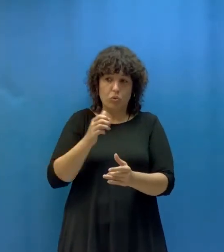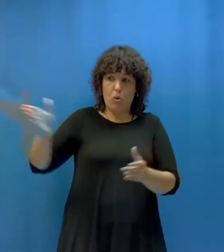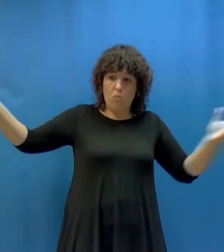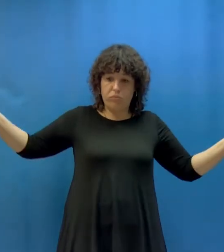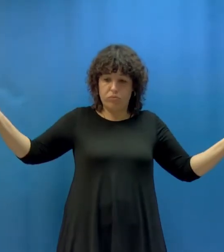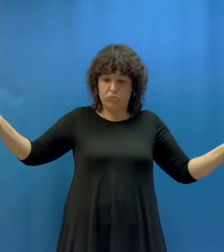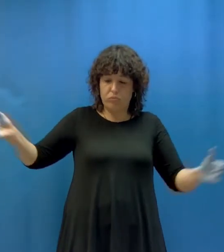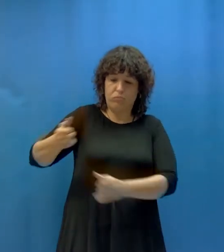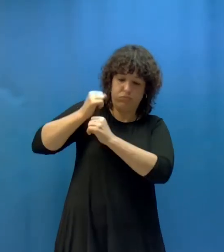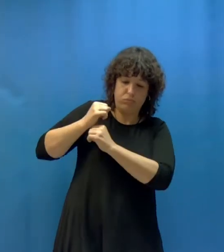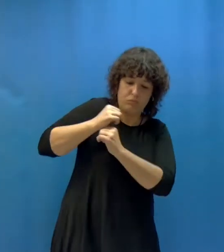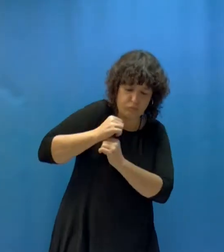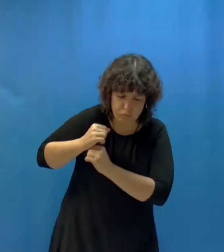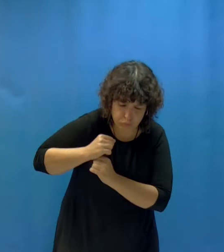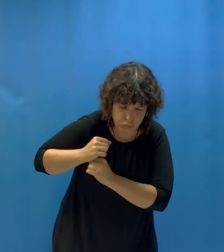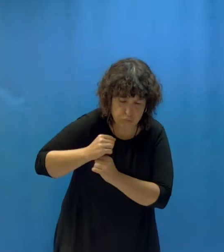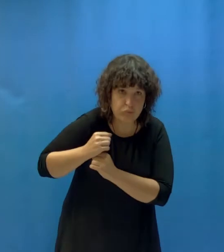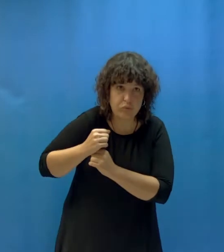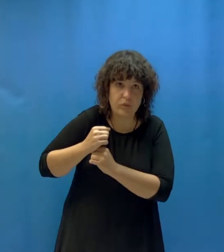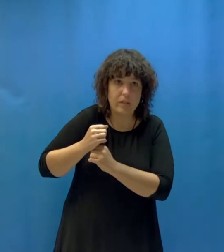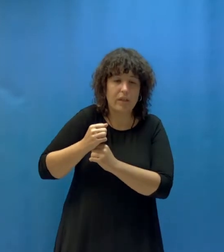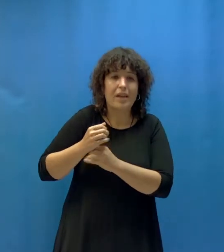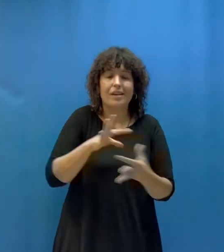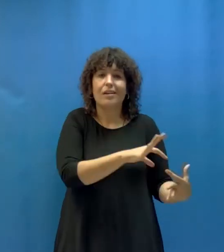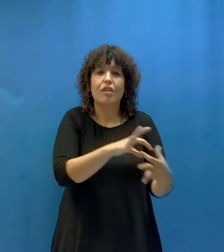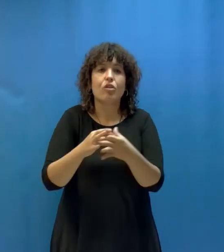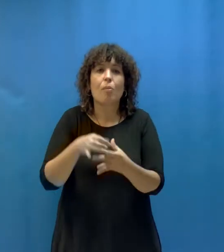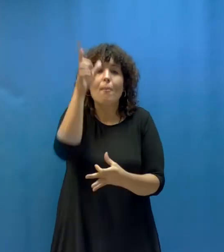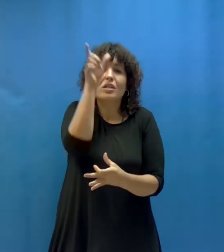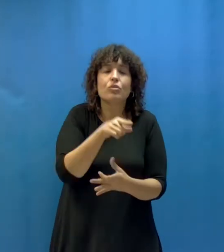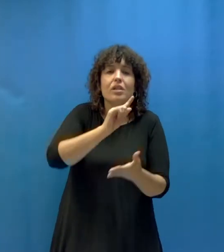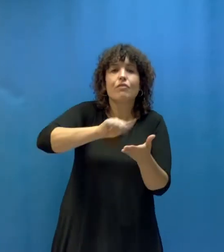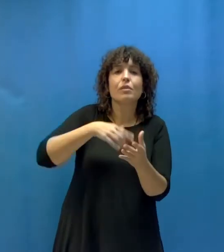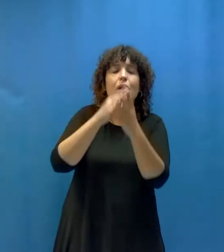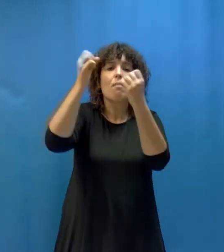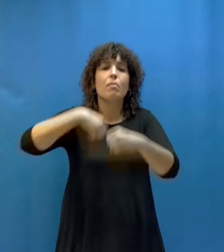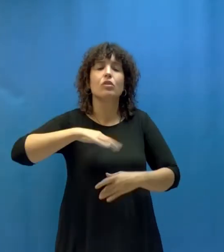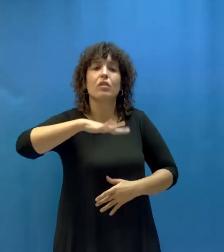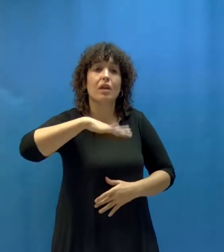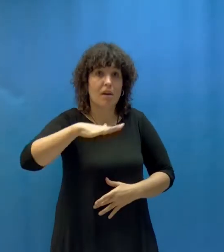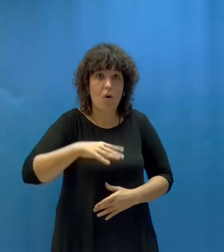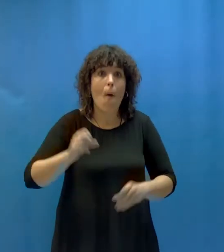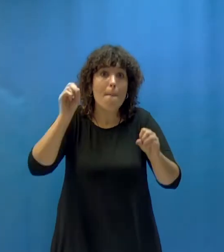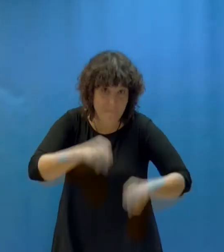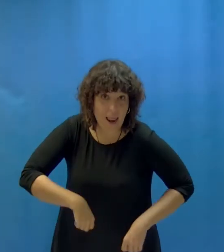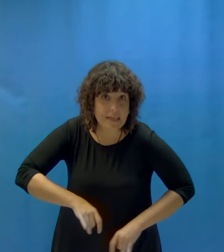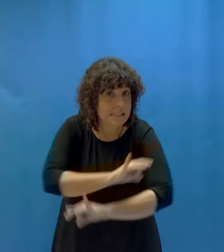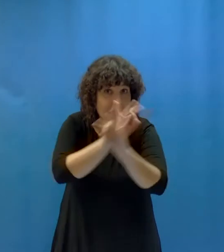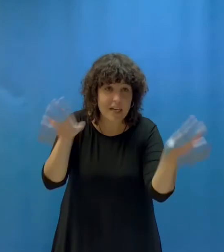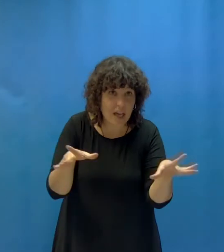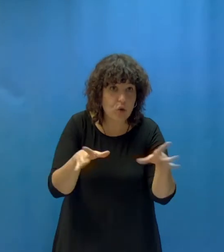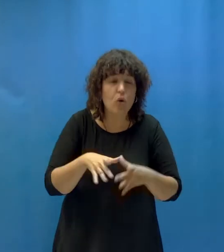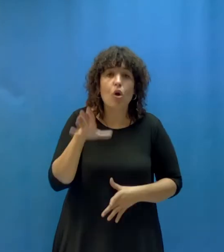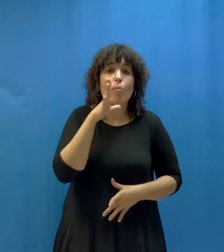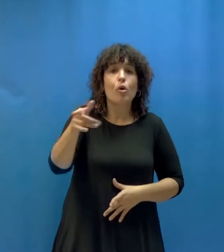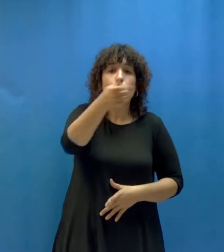són els firmants del pacte del Grau. Vale? Ho té molt clar, els firmants del pacte del Grau. Perquè vostès són de